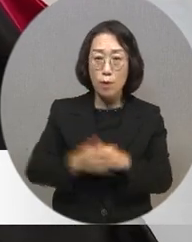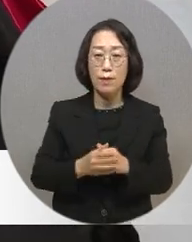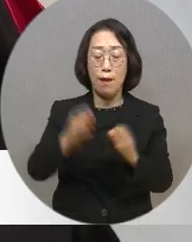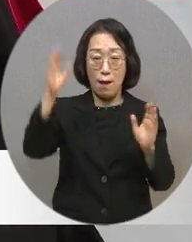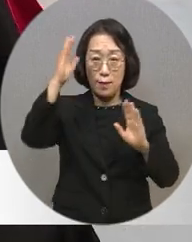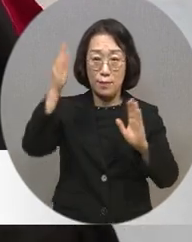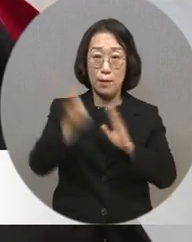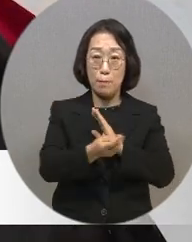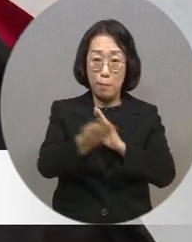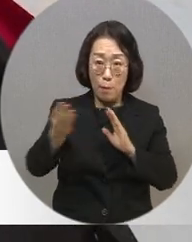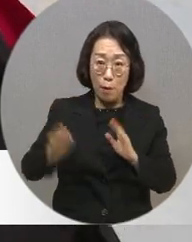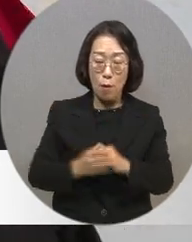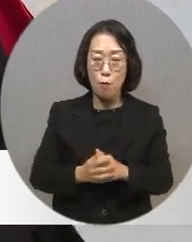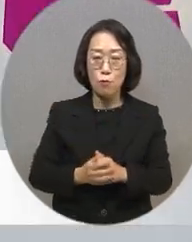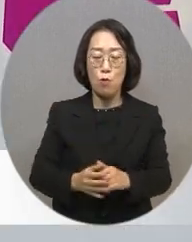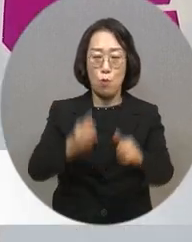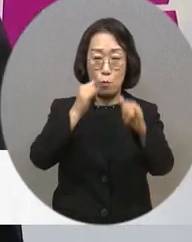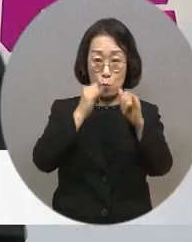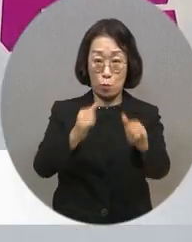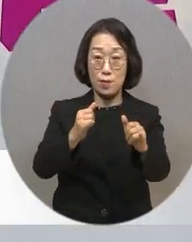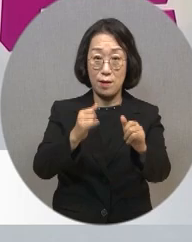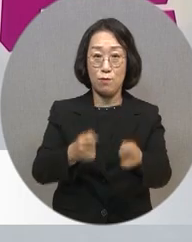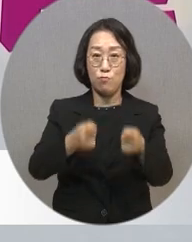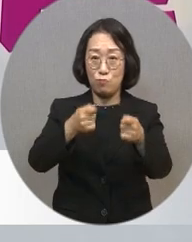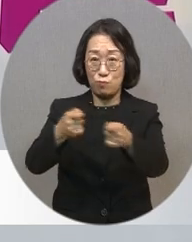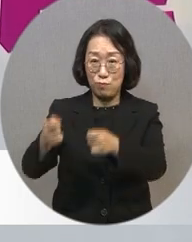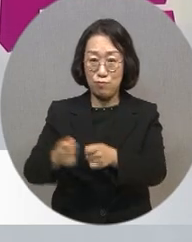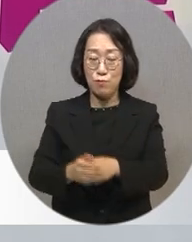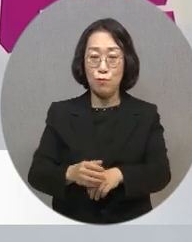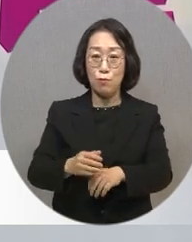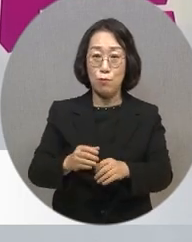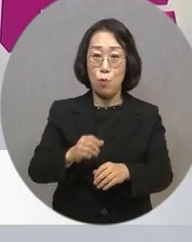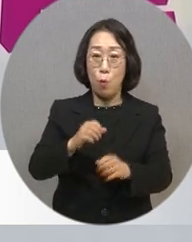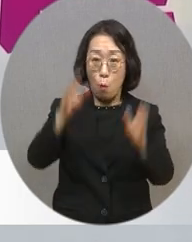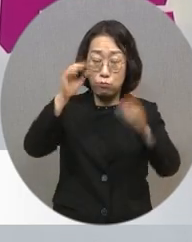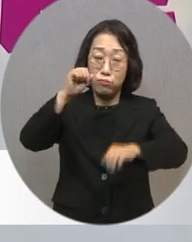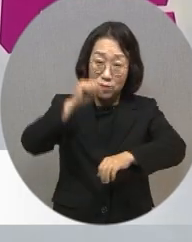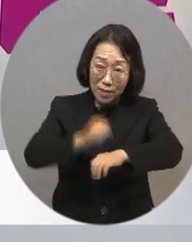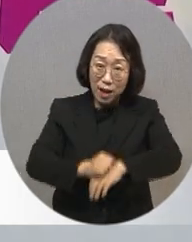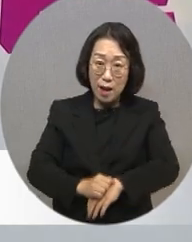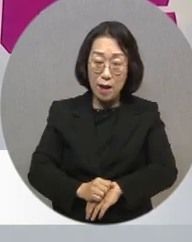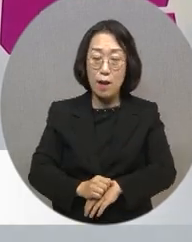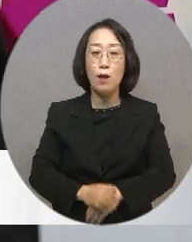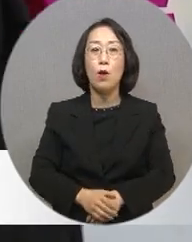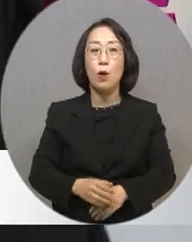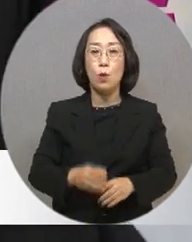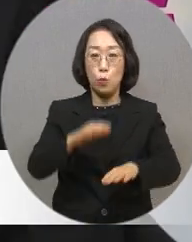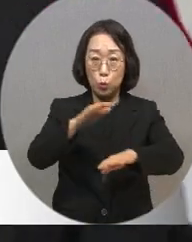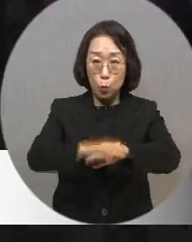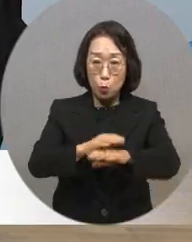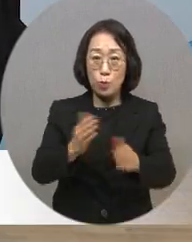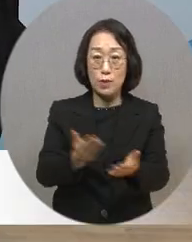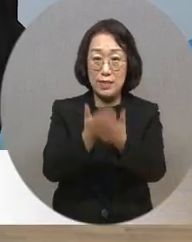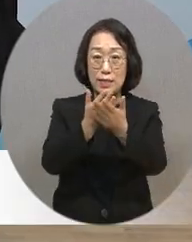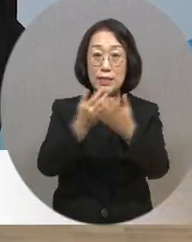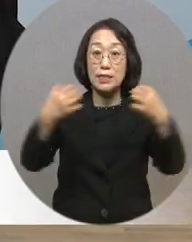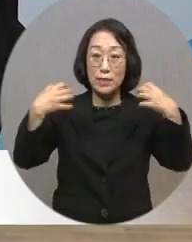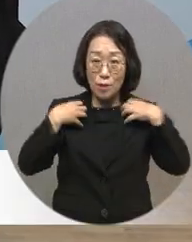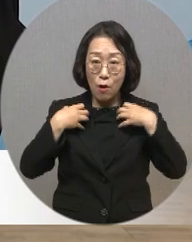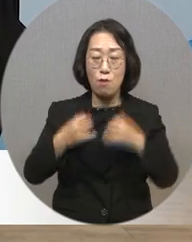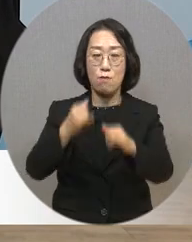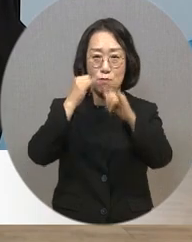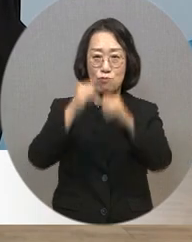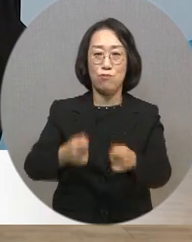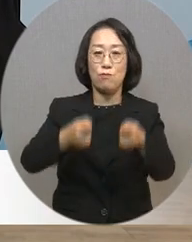교육생들이 군수 표창을 받았고 성적 우수자 교육생은 농촌진흥청장 표창을 수상하며 졸업식의